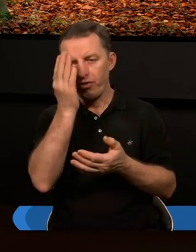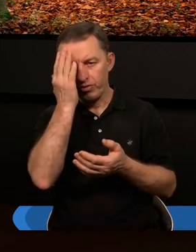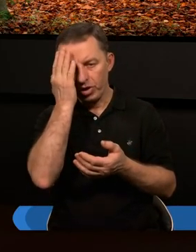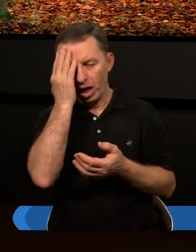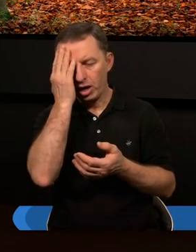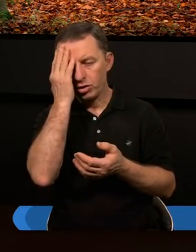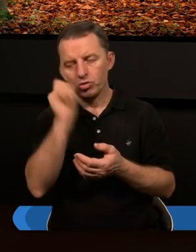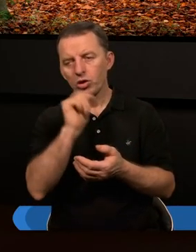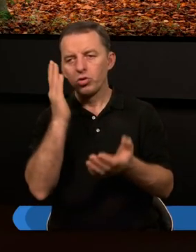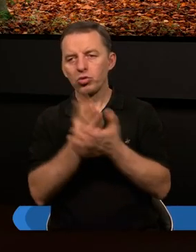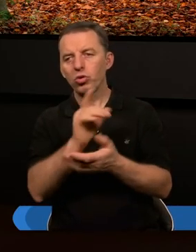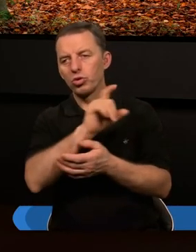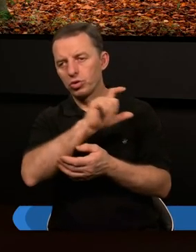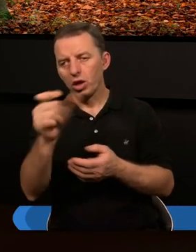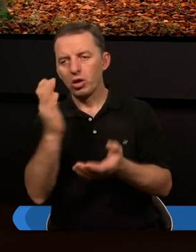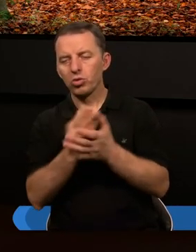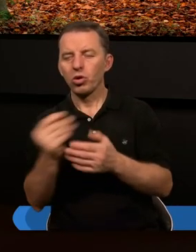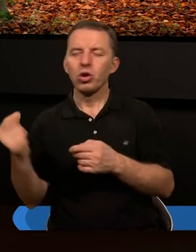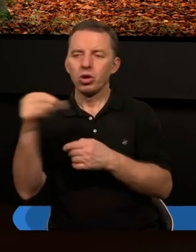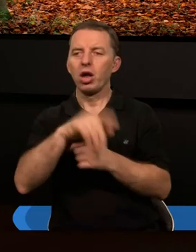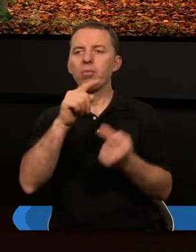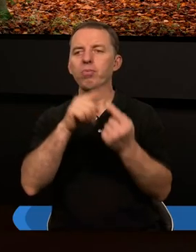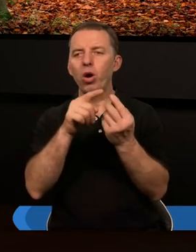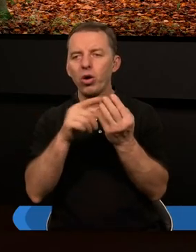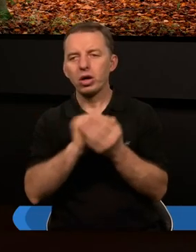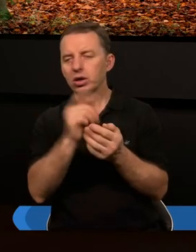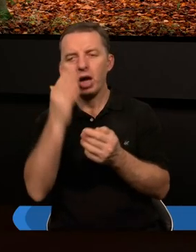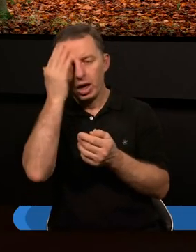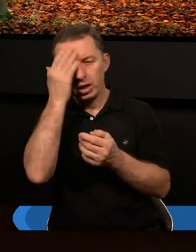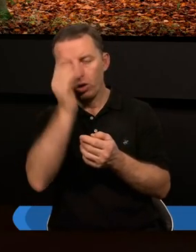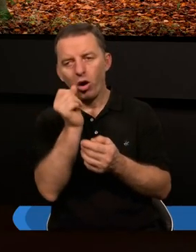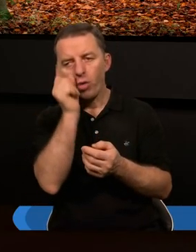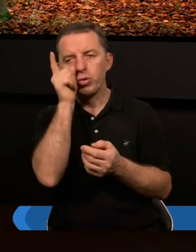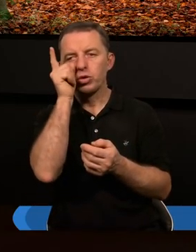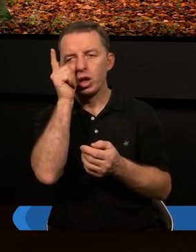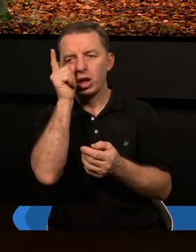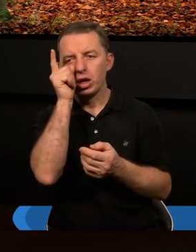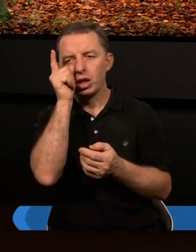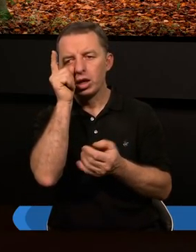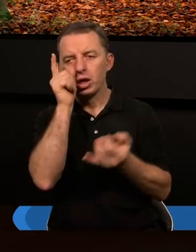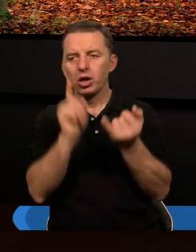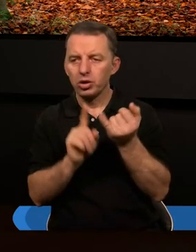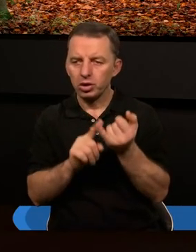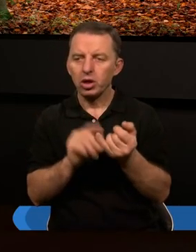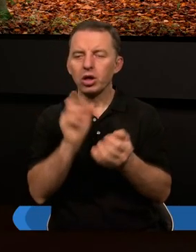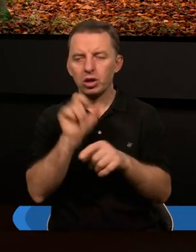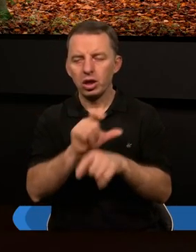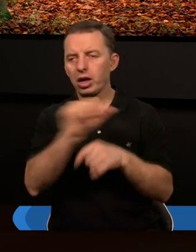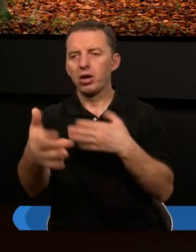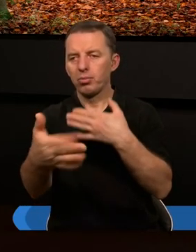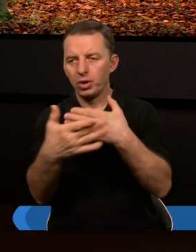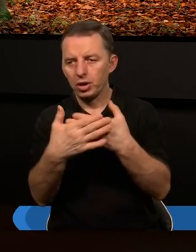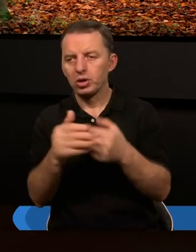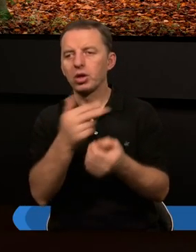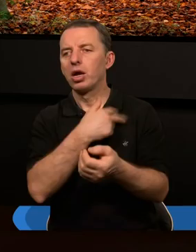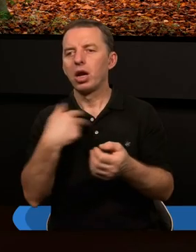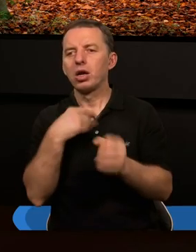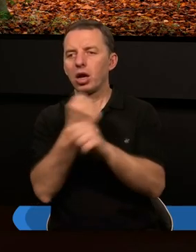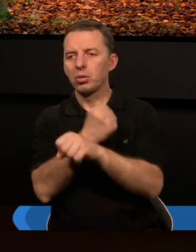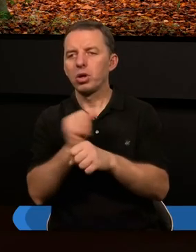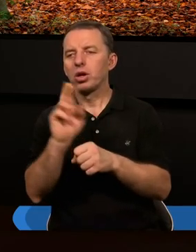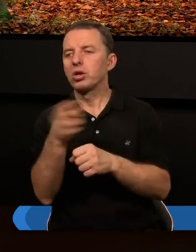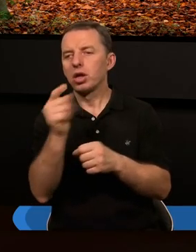wiedząc, że już czas, że już nadeszła pora, abyśmy się ze snu obudzili, bo teraz jest bliższe nasze